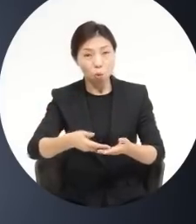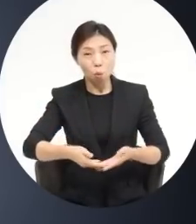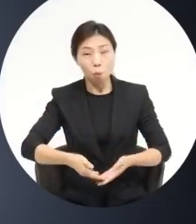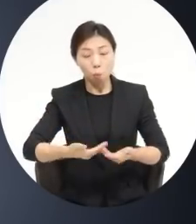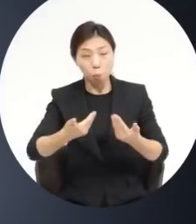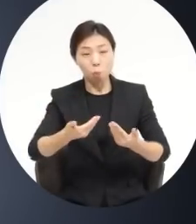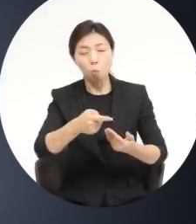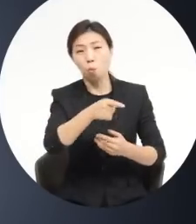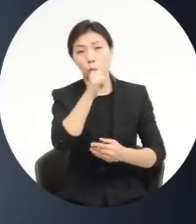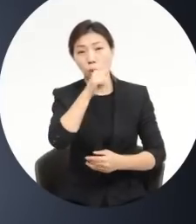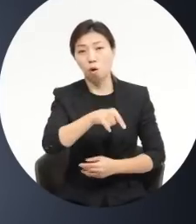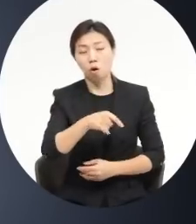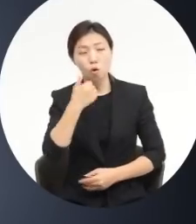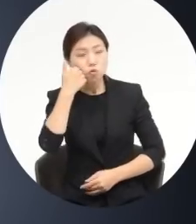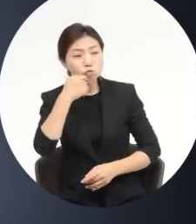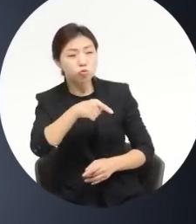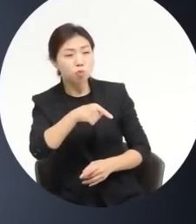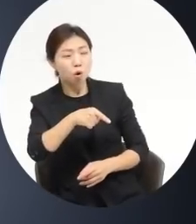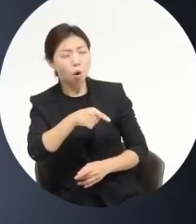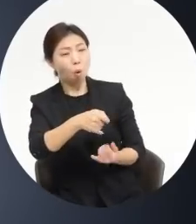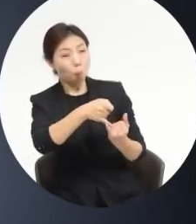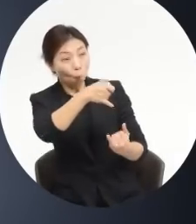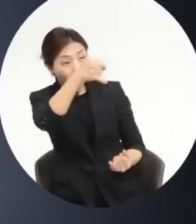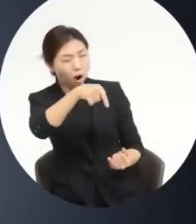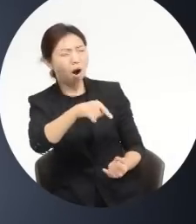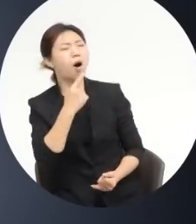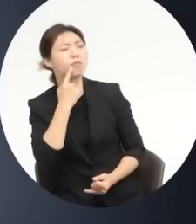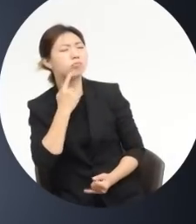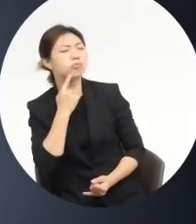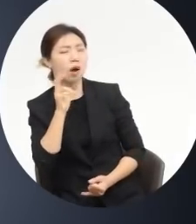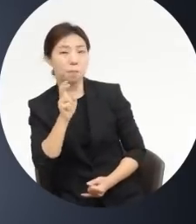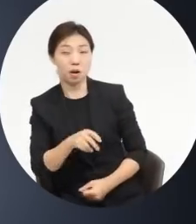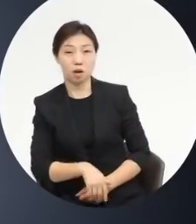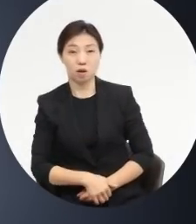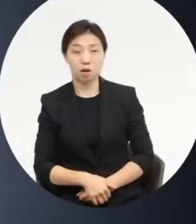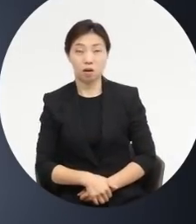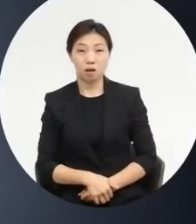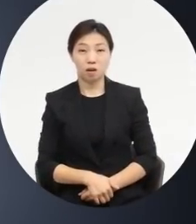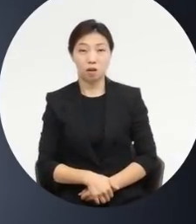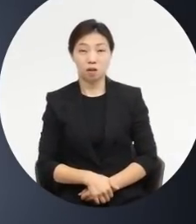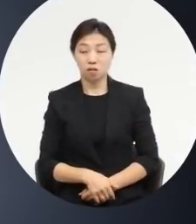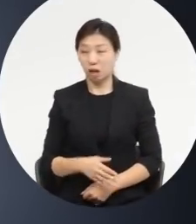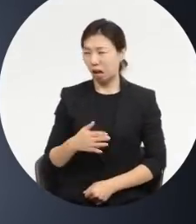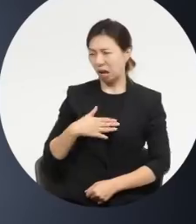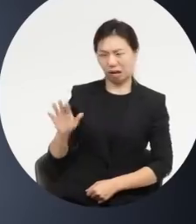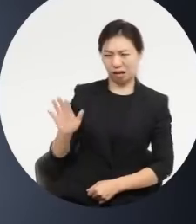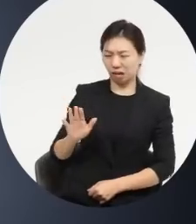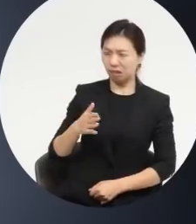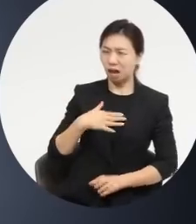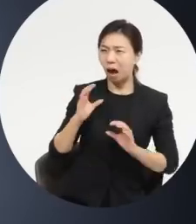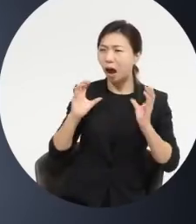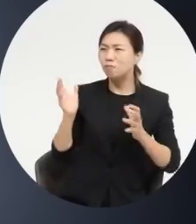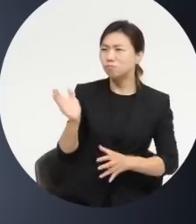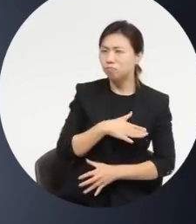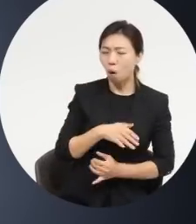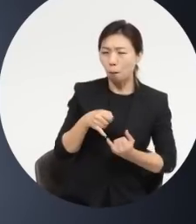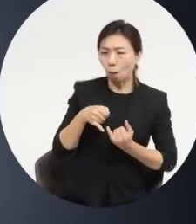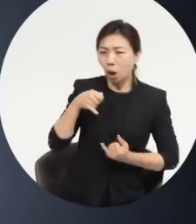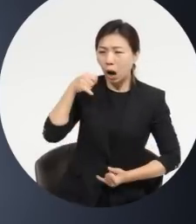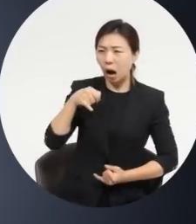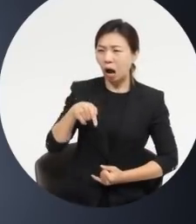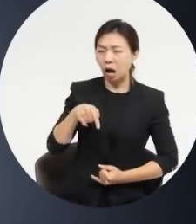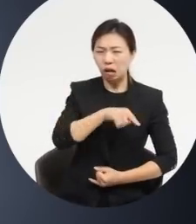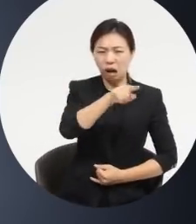아주 어떤 사람은 그걸 보고 부러워하지 않겠나 하니까 자기는 어릴 때부터 마른 거에 대해서